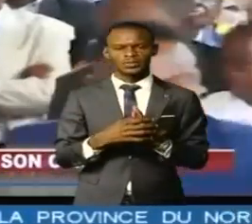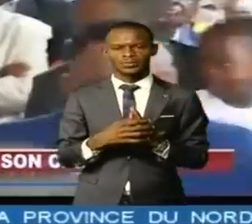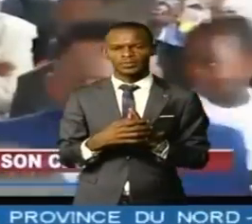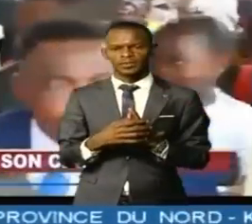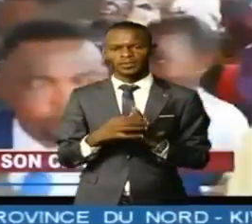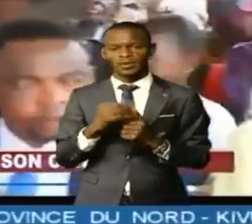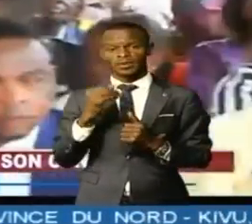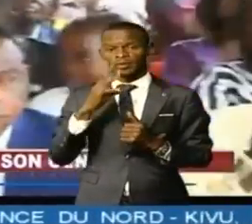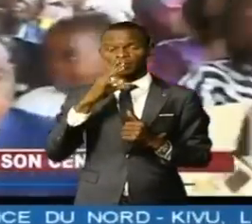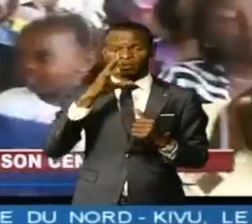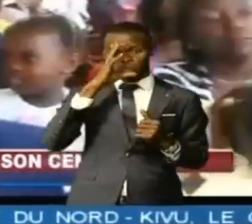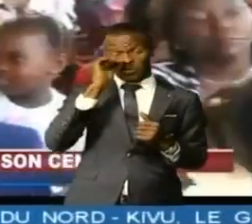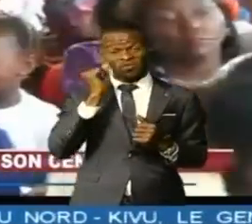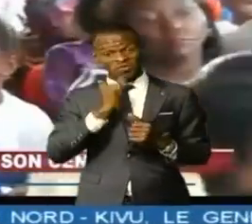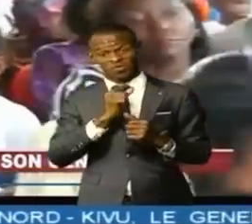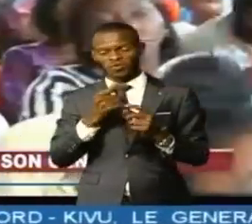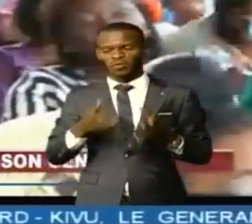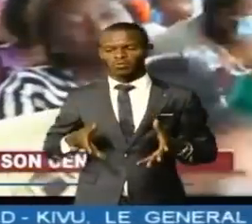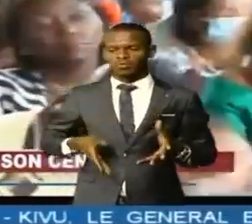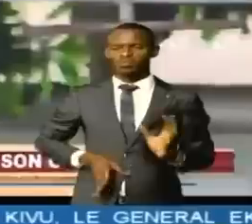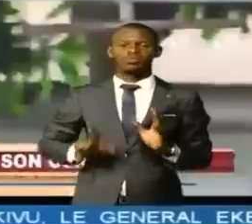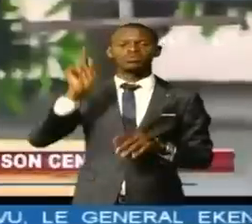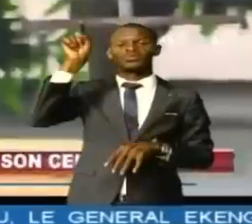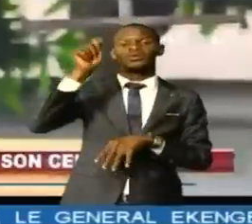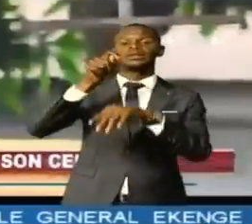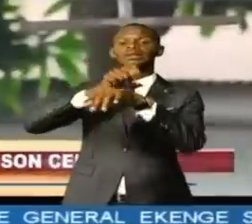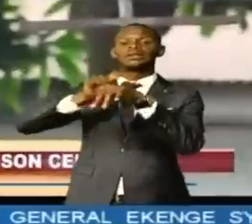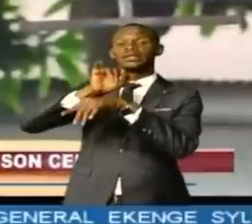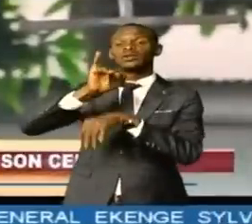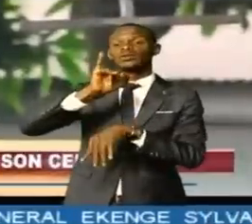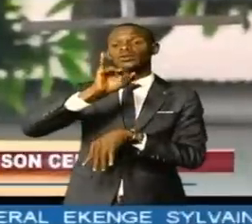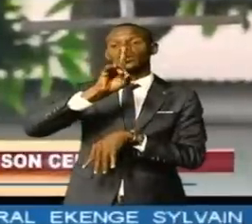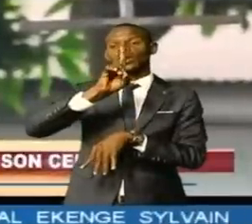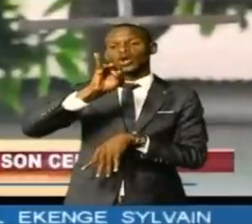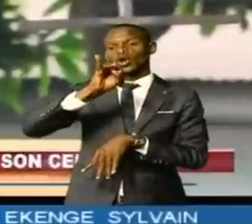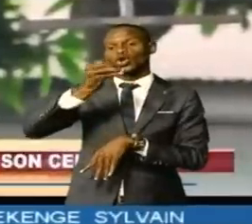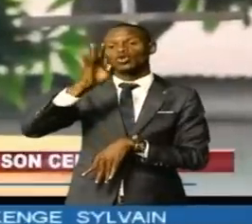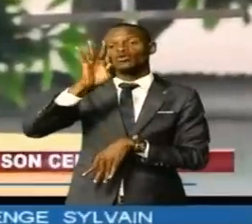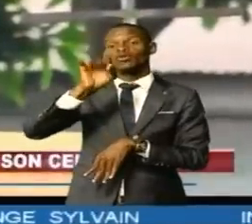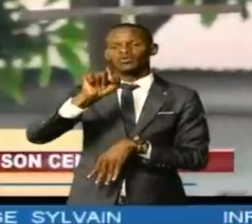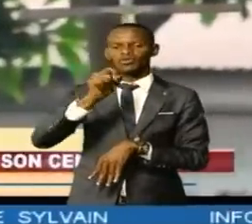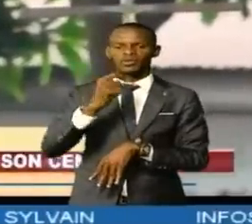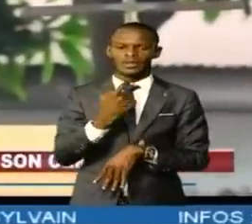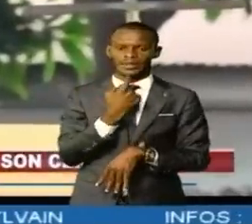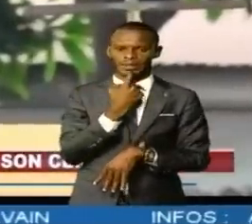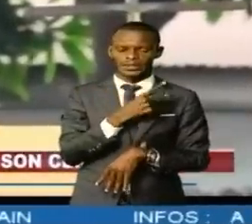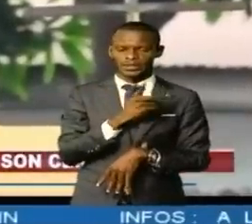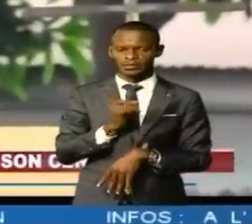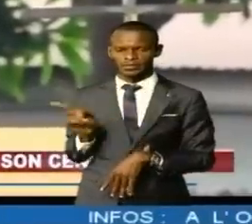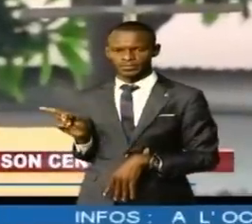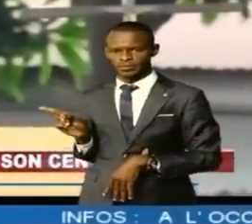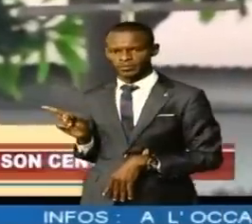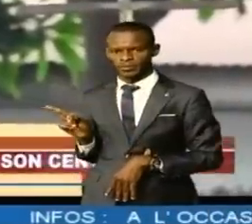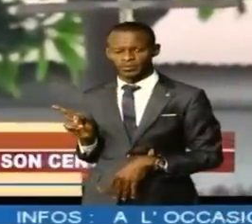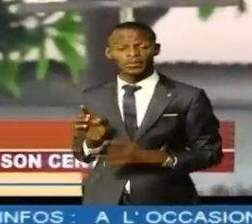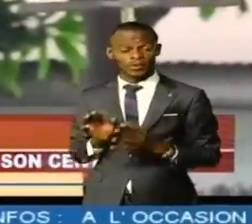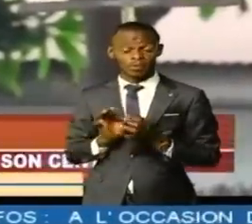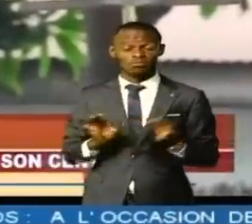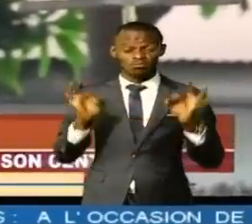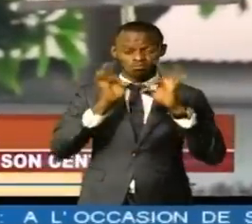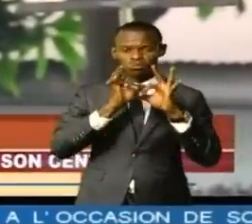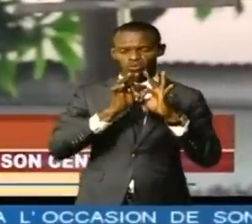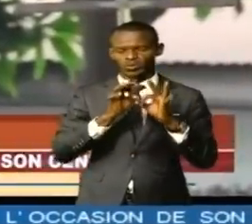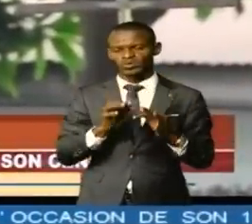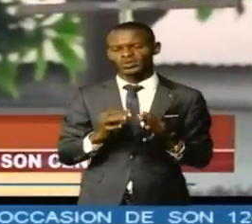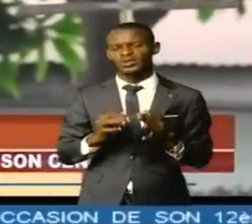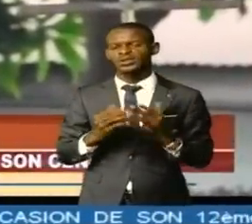d'unité. Il faut savoir dire merci. Il faut savoir rendre grâce. L'Église